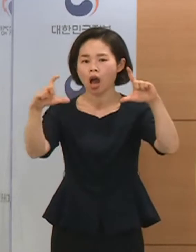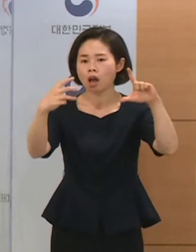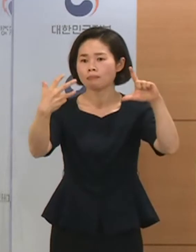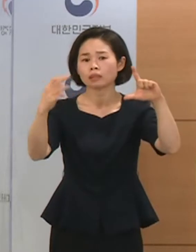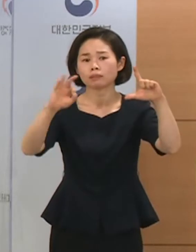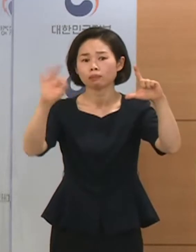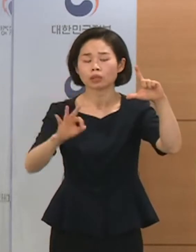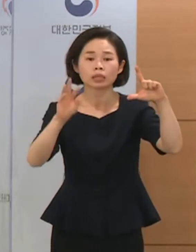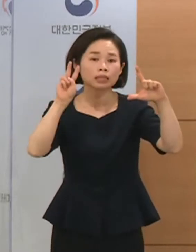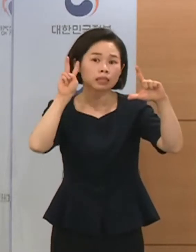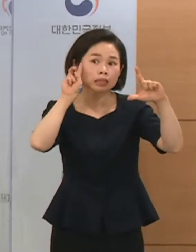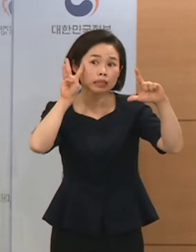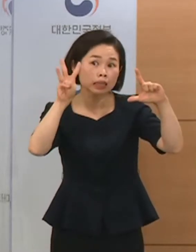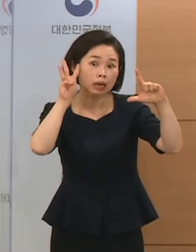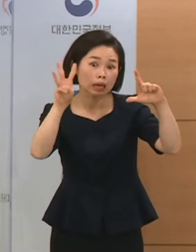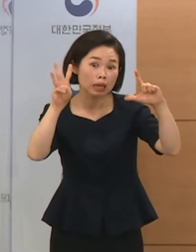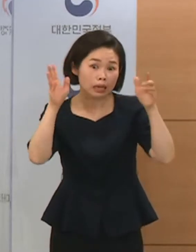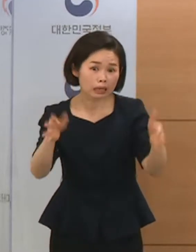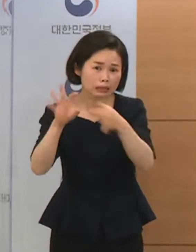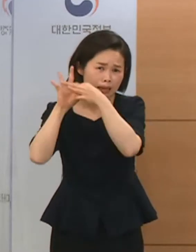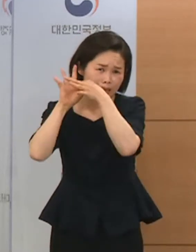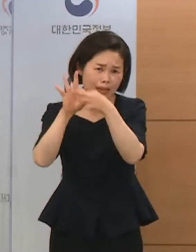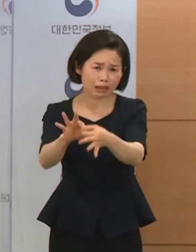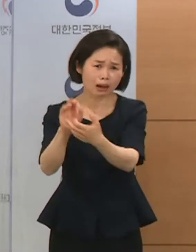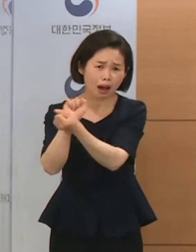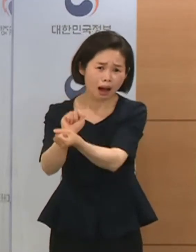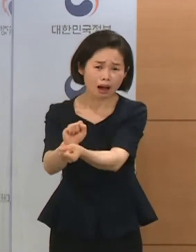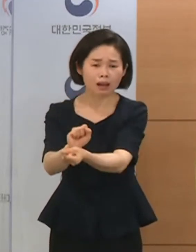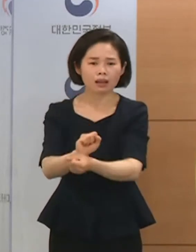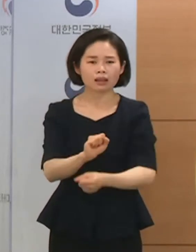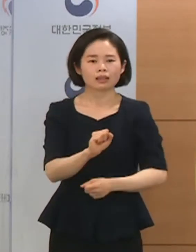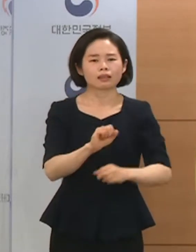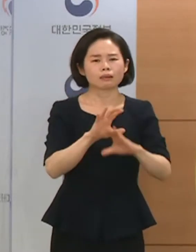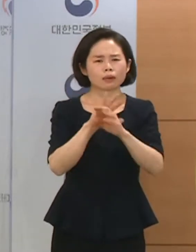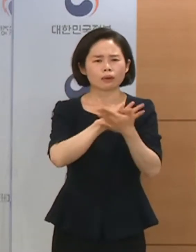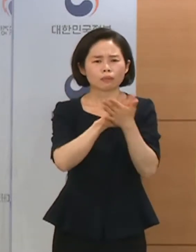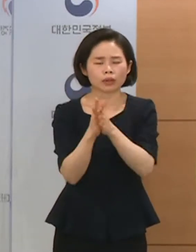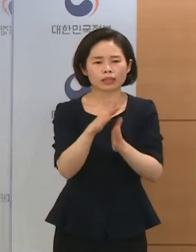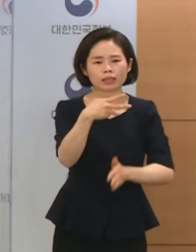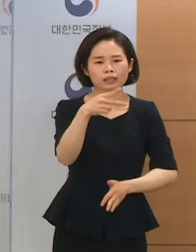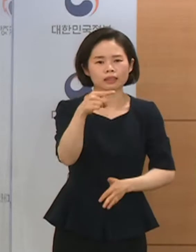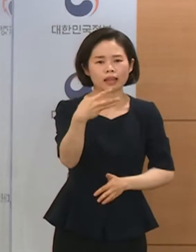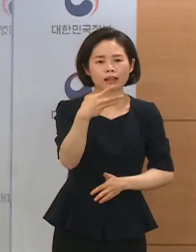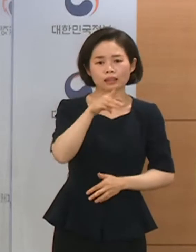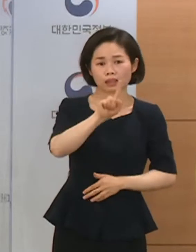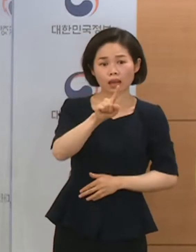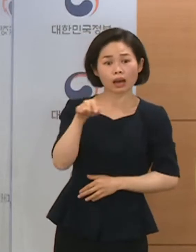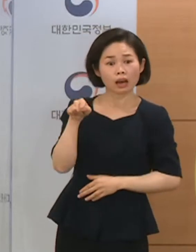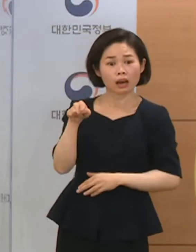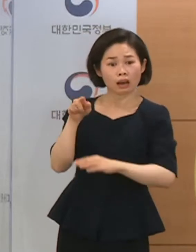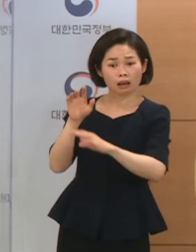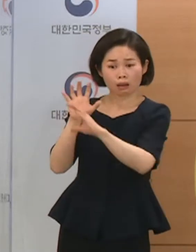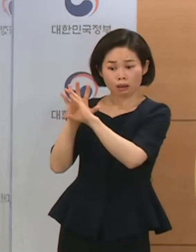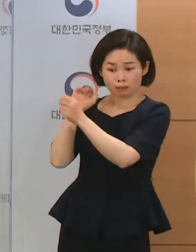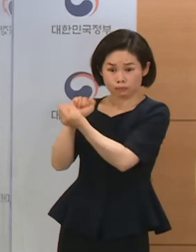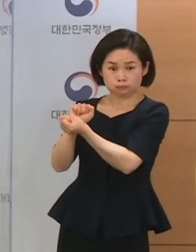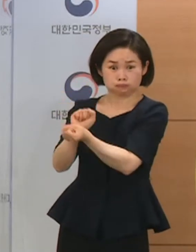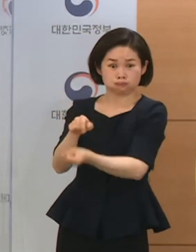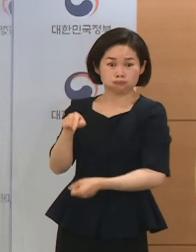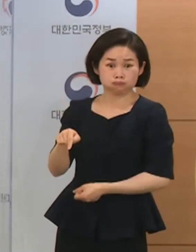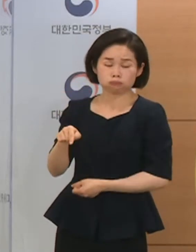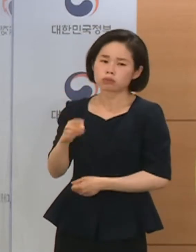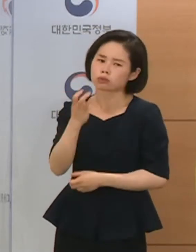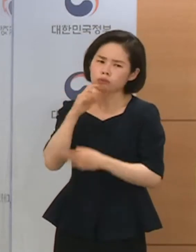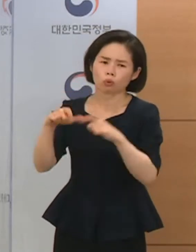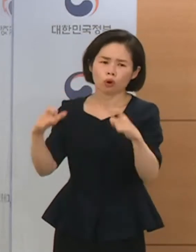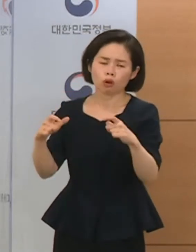4일 연속이 넘고 있습니다. 전파력이 강한 델타 바이러스 감염의 90%가 수도권에서 나오고